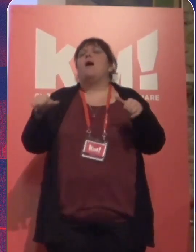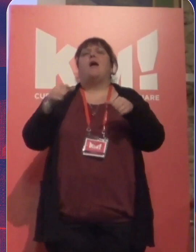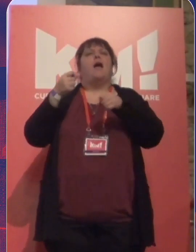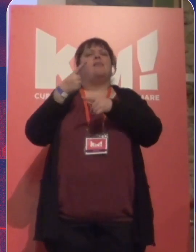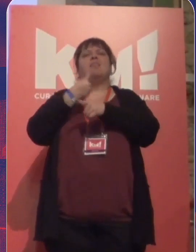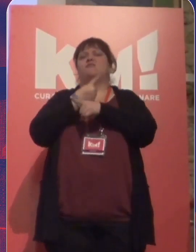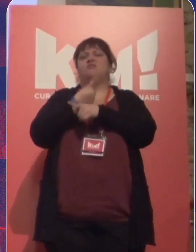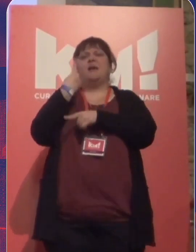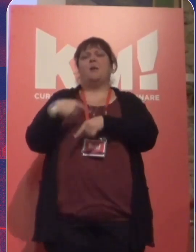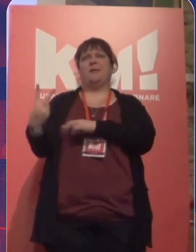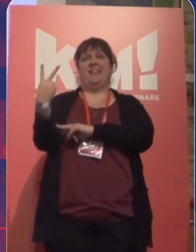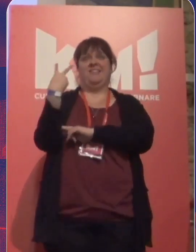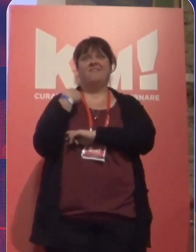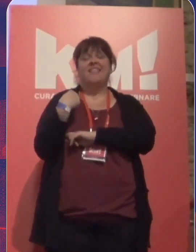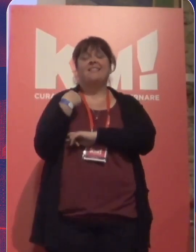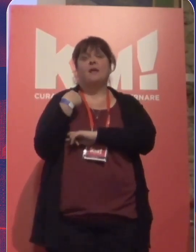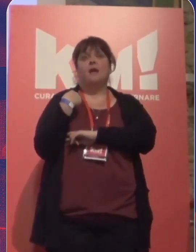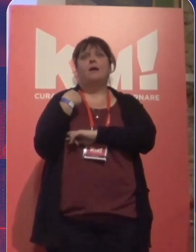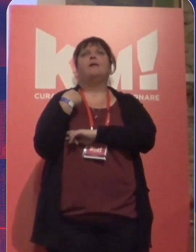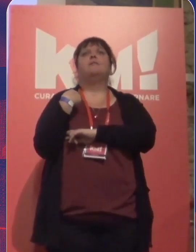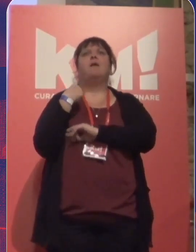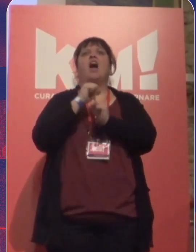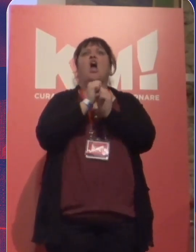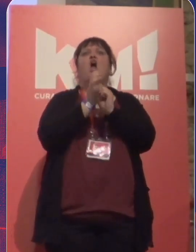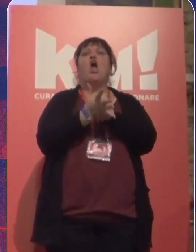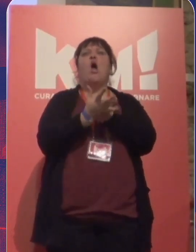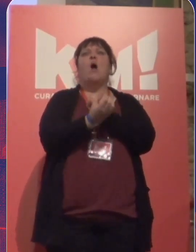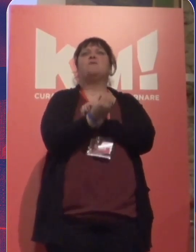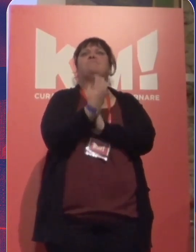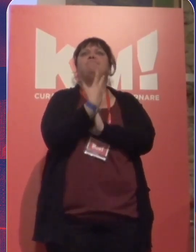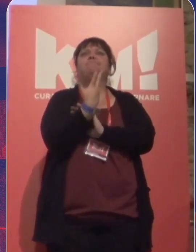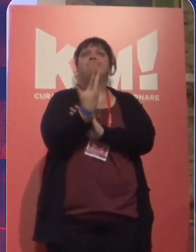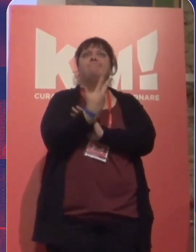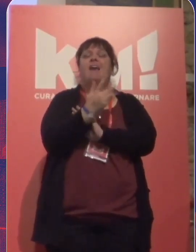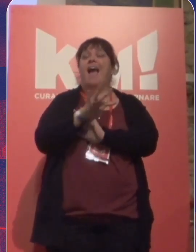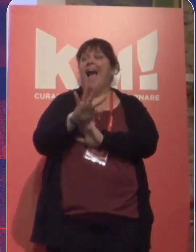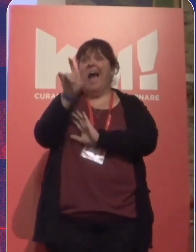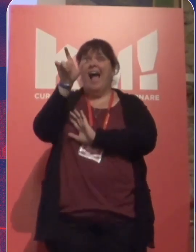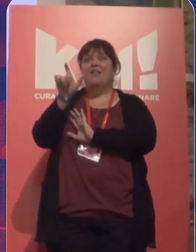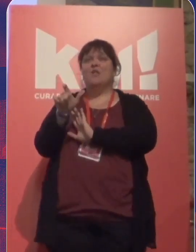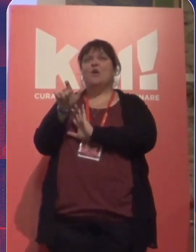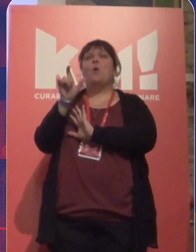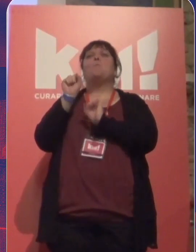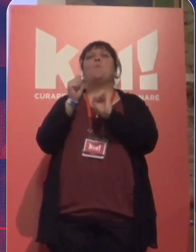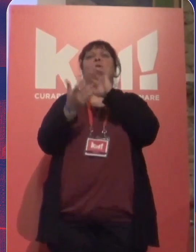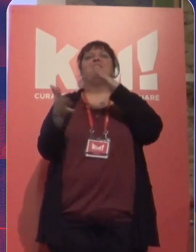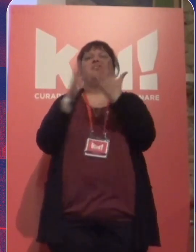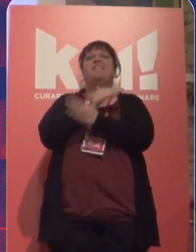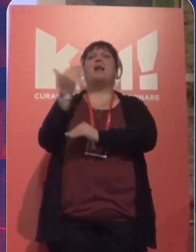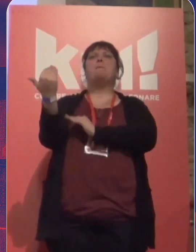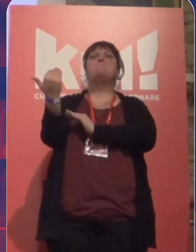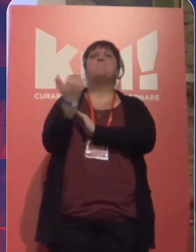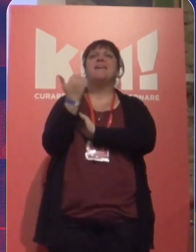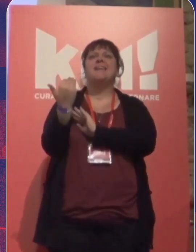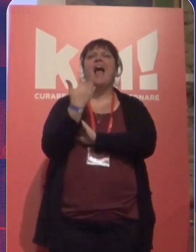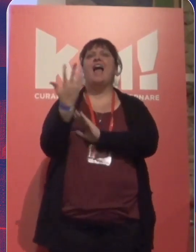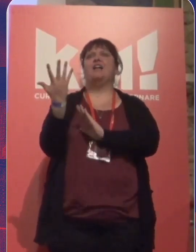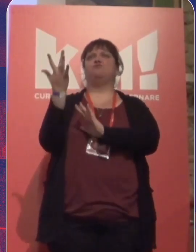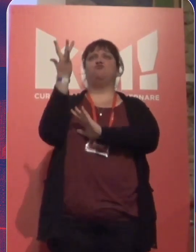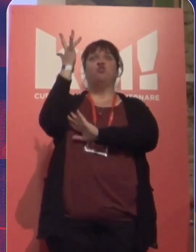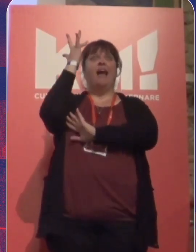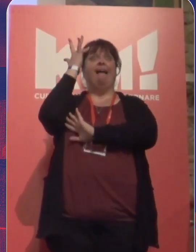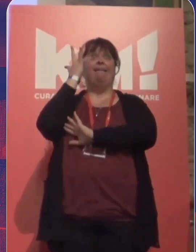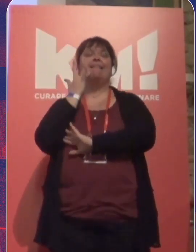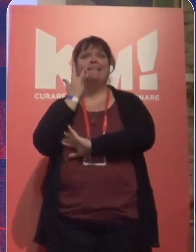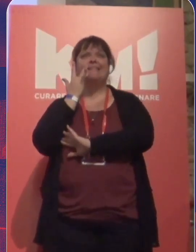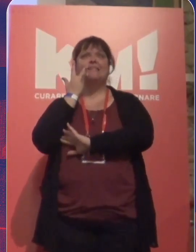è anche minaccia della vita rischio della vita perturbazione della vita